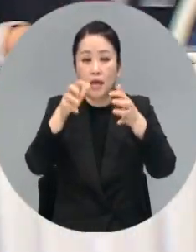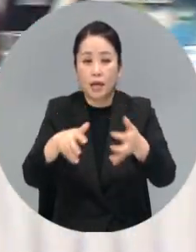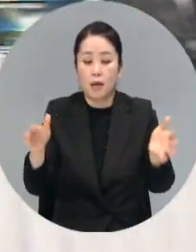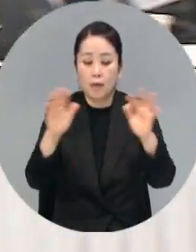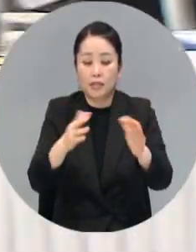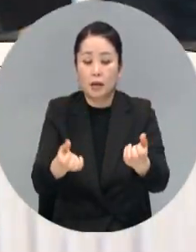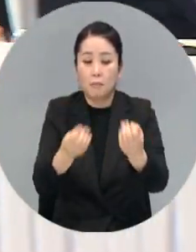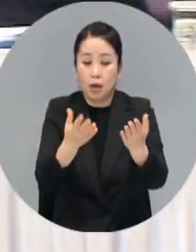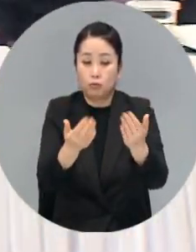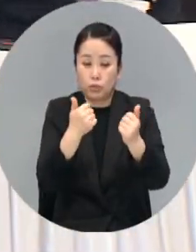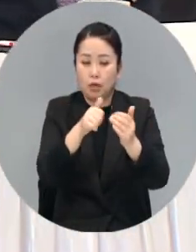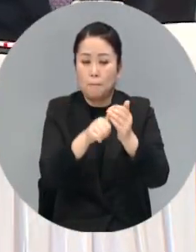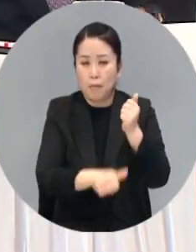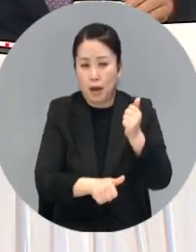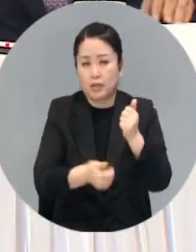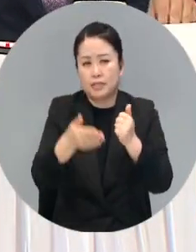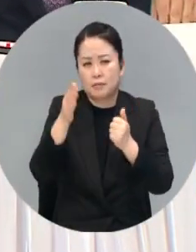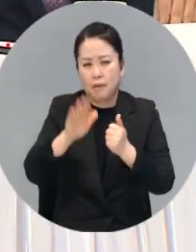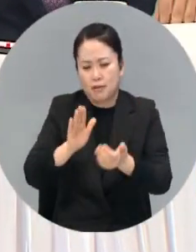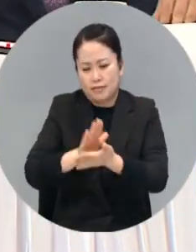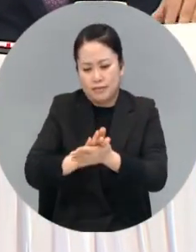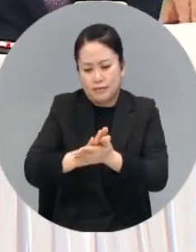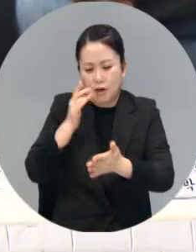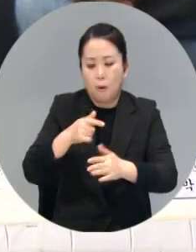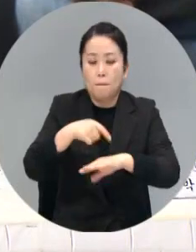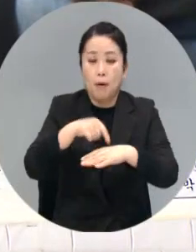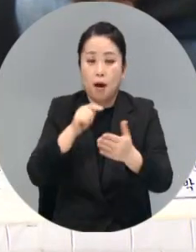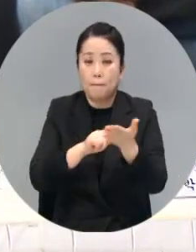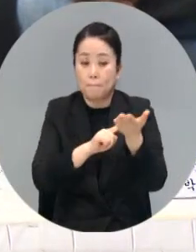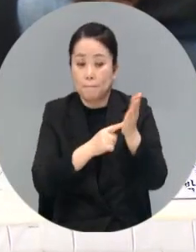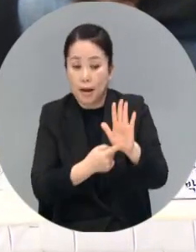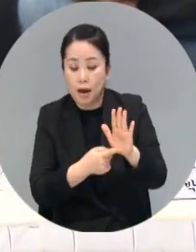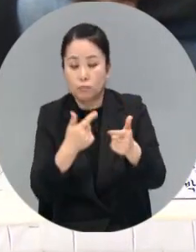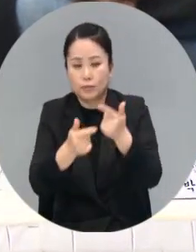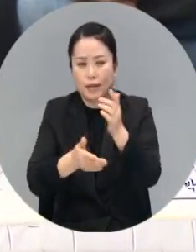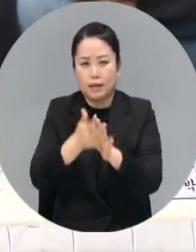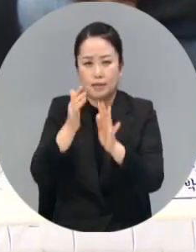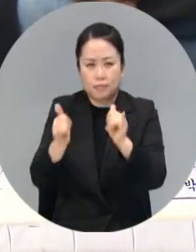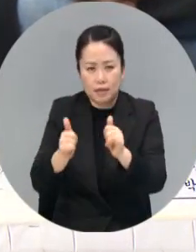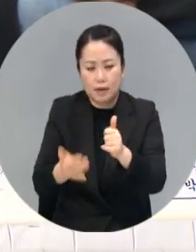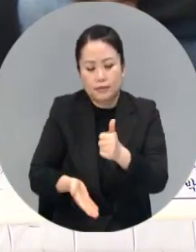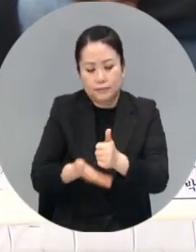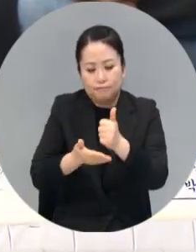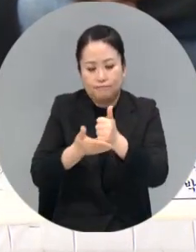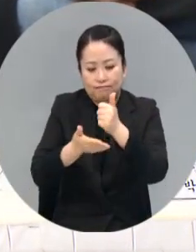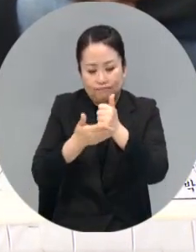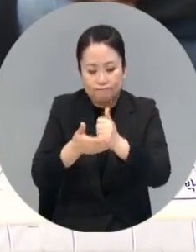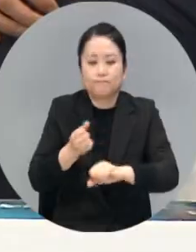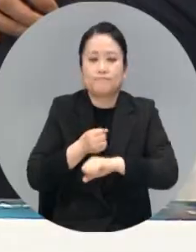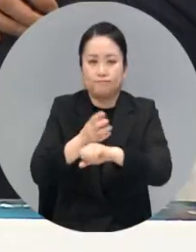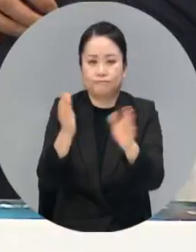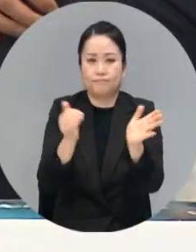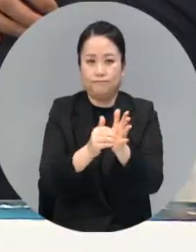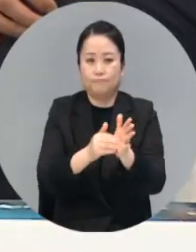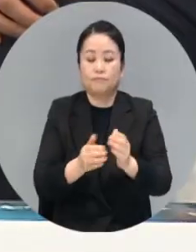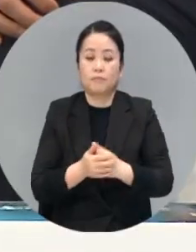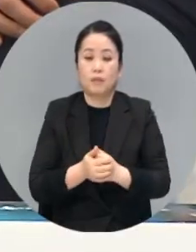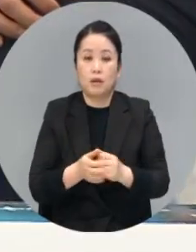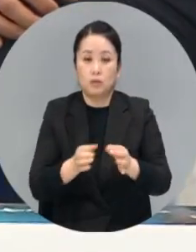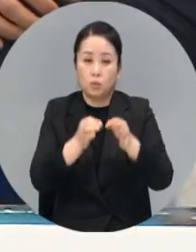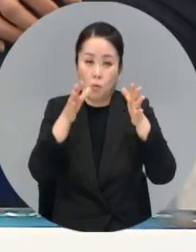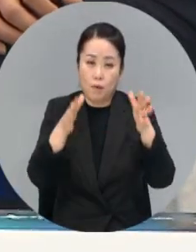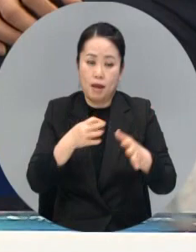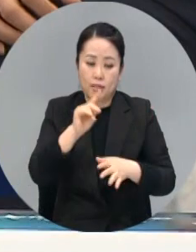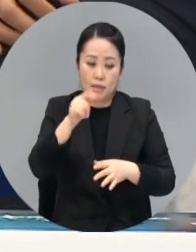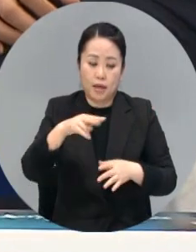유치에는 실패했지만 누구보다 뜨거운 열망을 보여준 부산 시민들에게 찬사와 격려의 뜻을 전했습니다. 그간